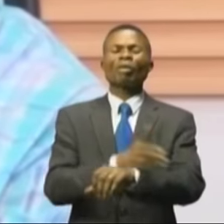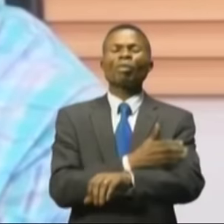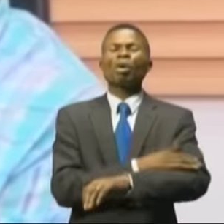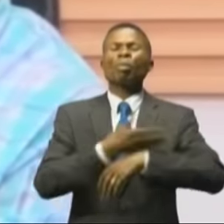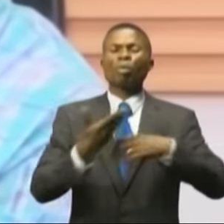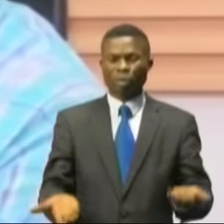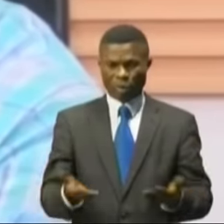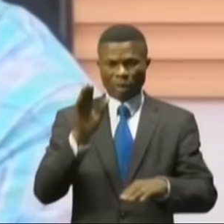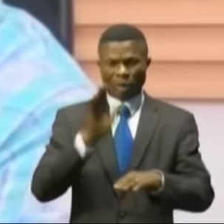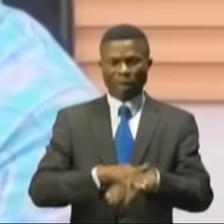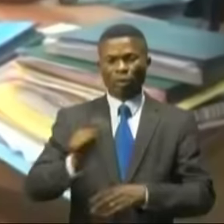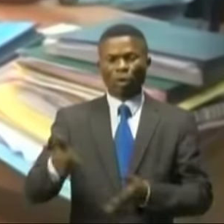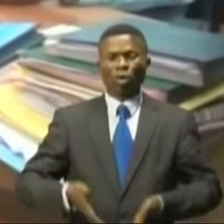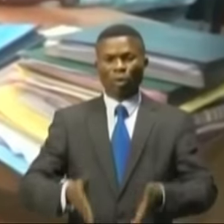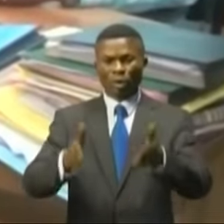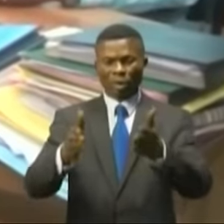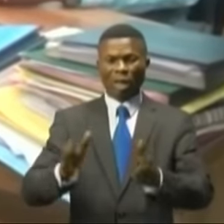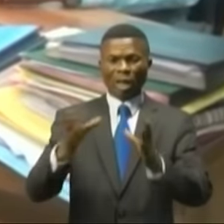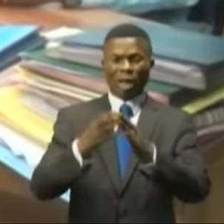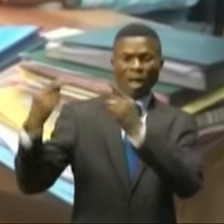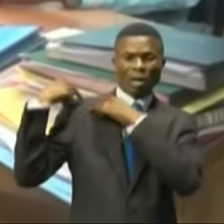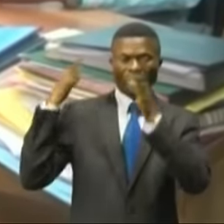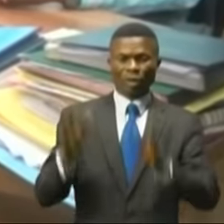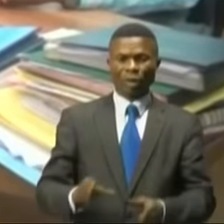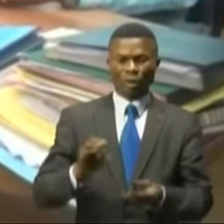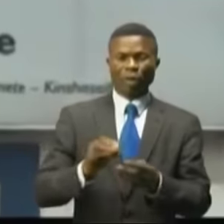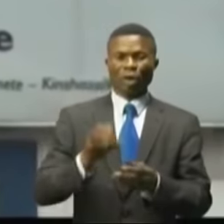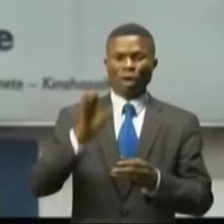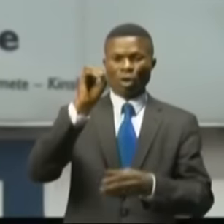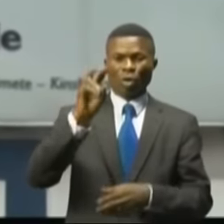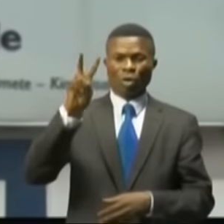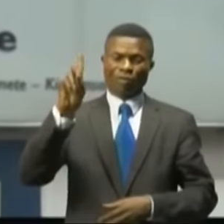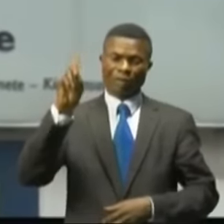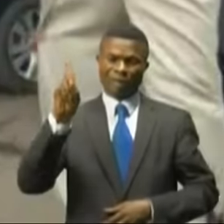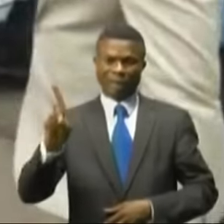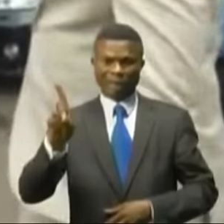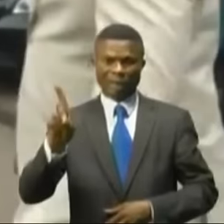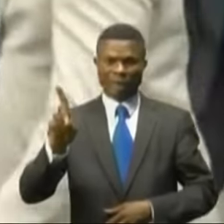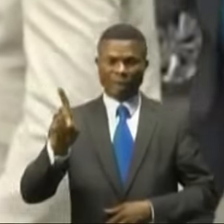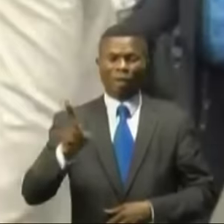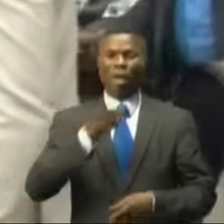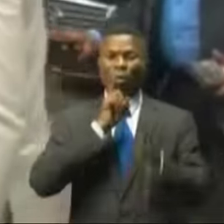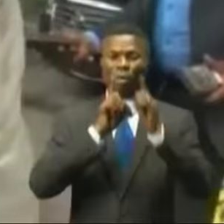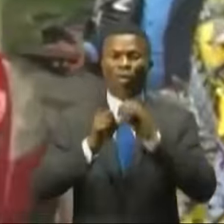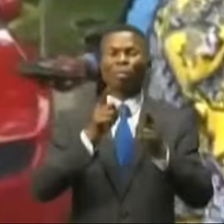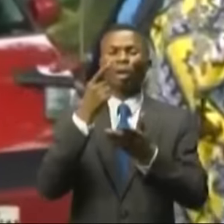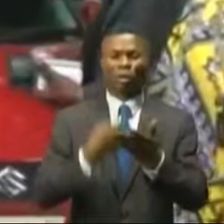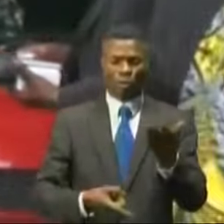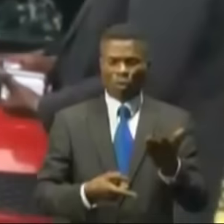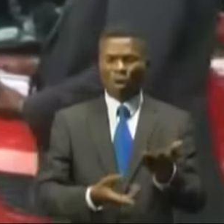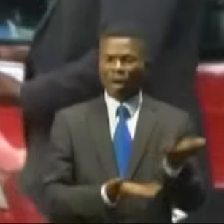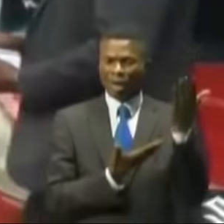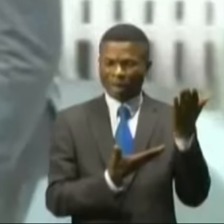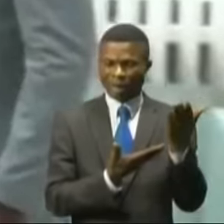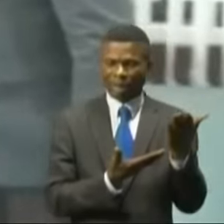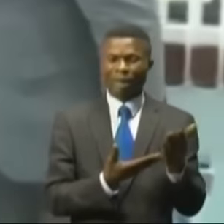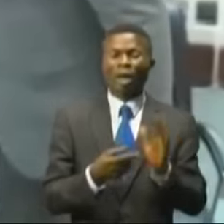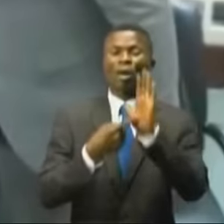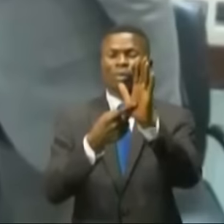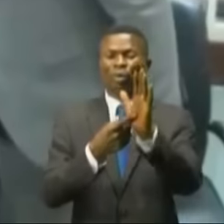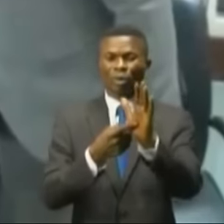touchent certaines avenues. Avec les responsables numéro 1 de l'office de voirie et drainage, les échanges étaient fructueux, comme l'atteste